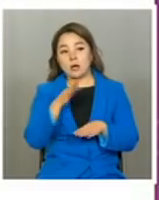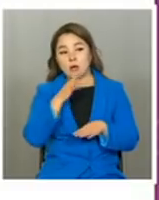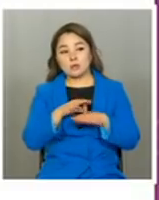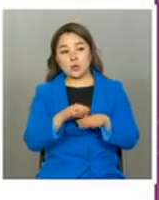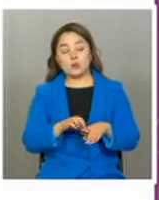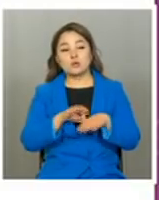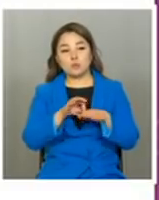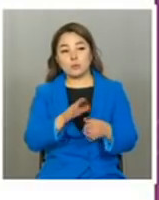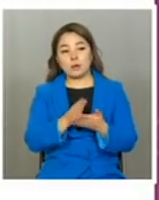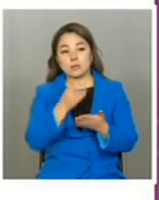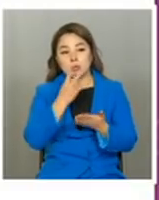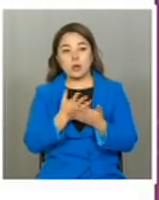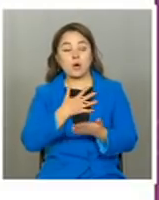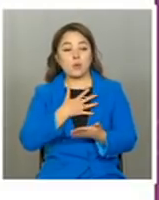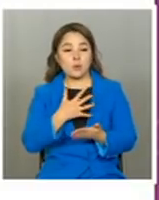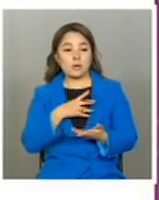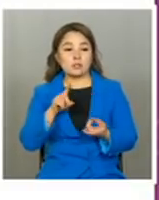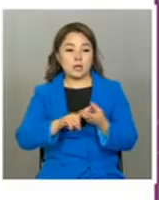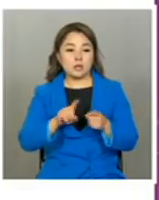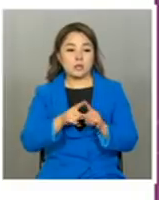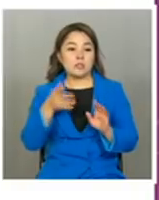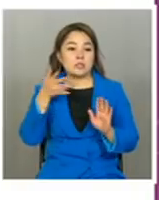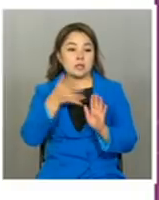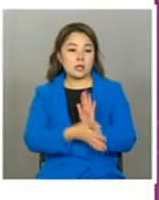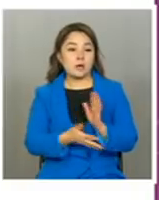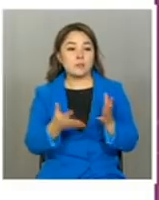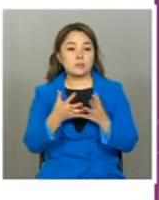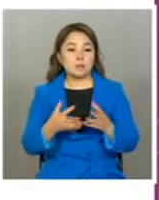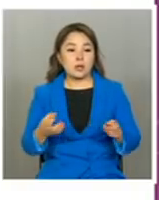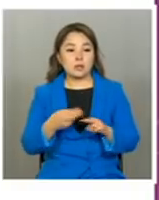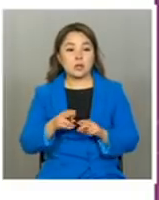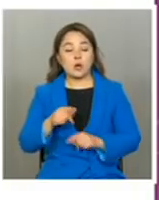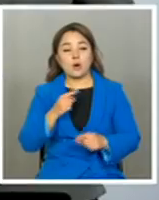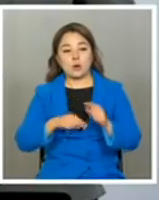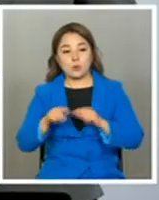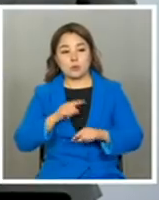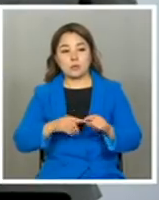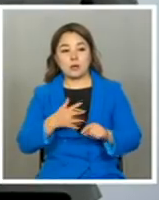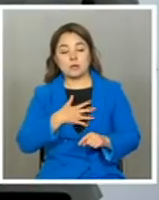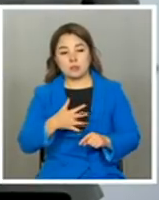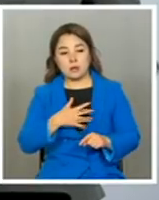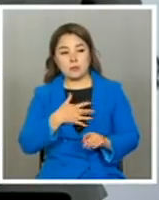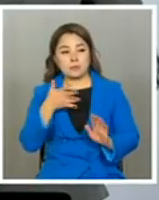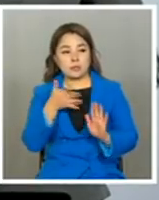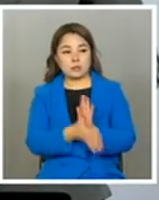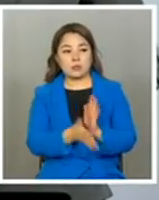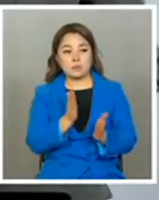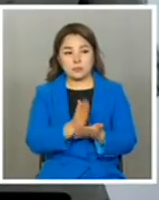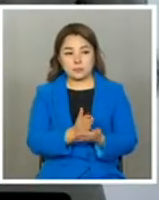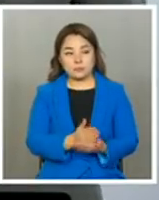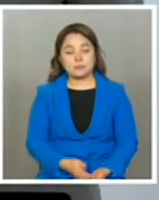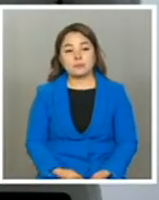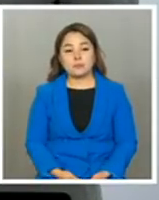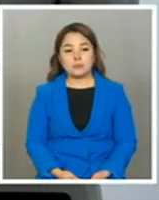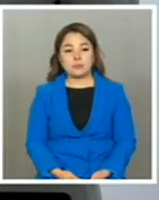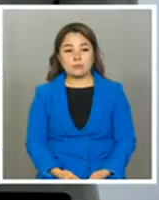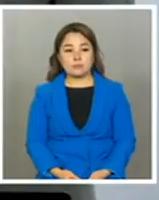Кейіннен оттегі сіңіру өзінің қайта қалпына келіп отырады. Келесі тапсырмаға назар